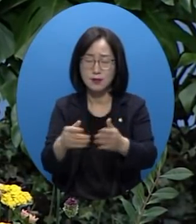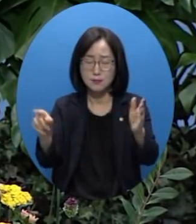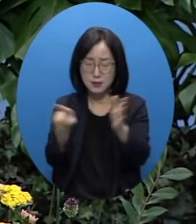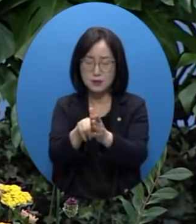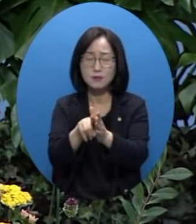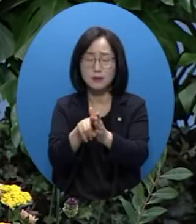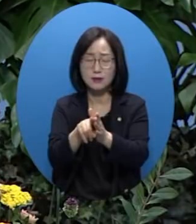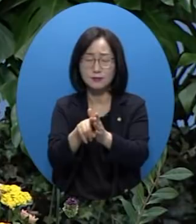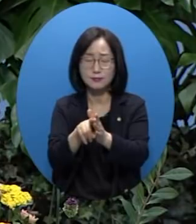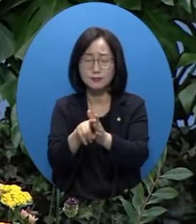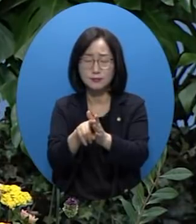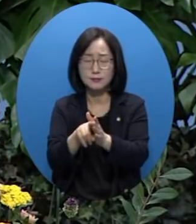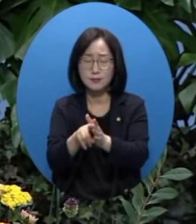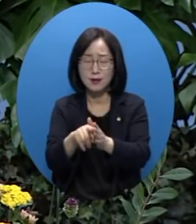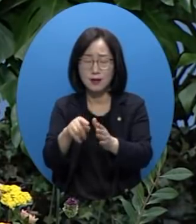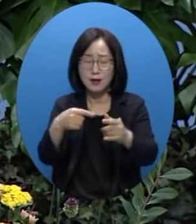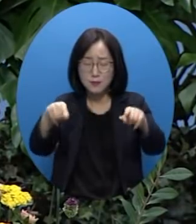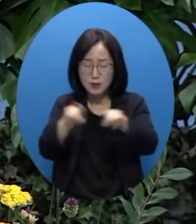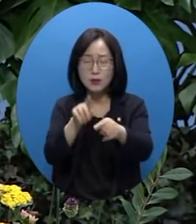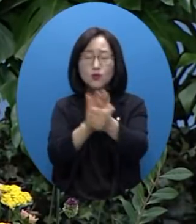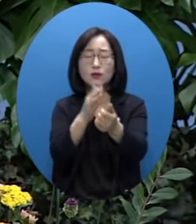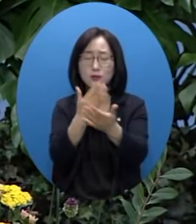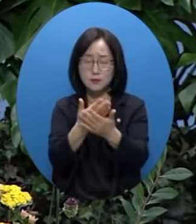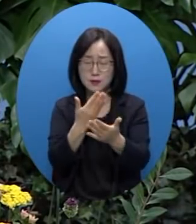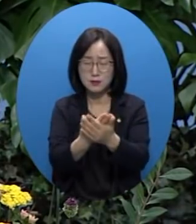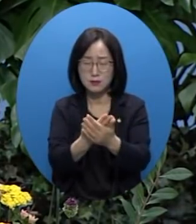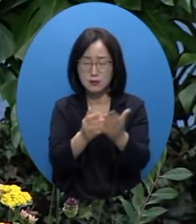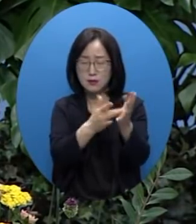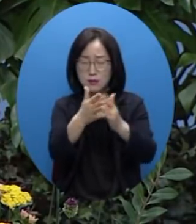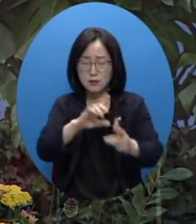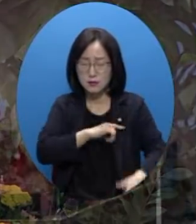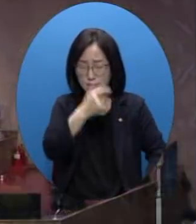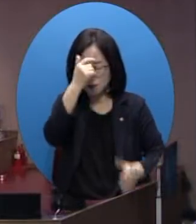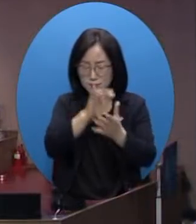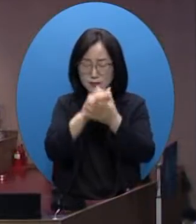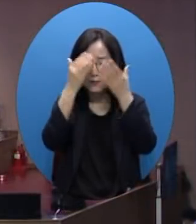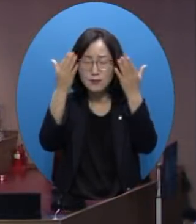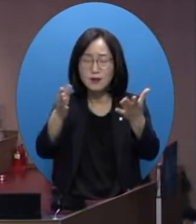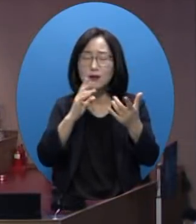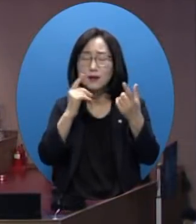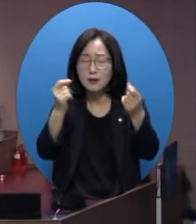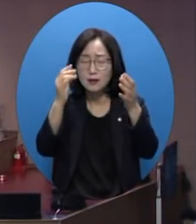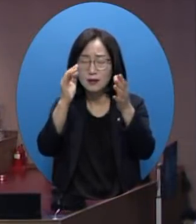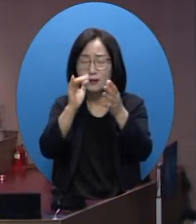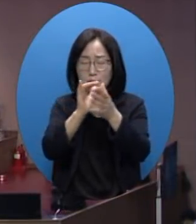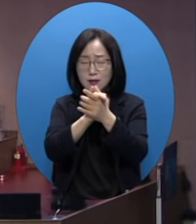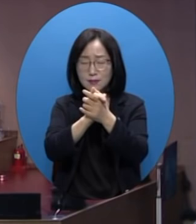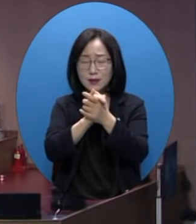믿습니다. 함께하여 주옵소서. 예수님의 이름으로 기도 올리옵나이다.